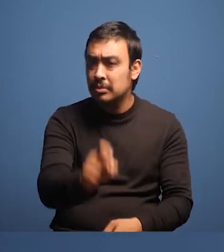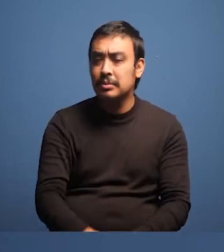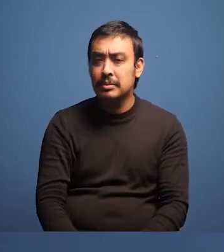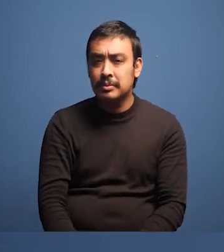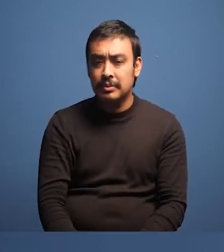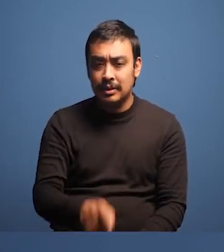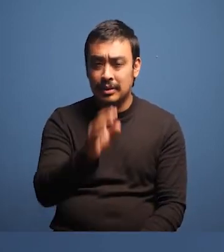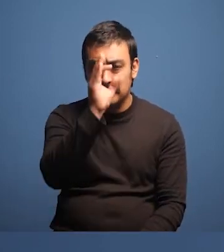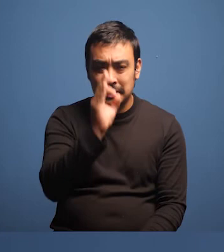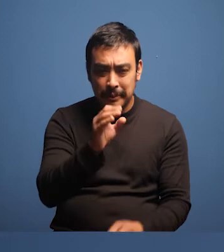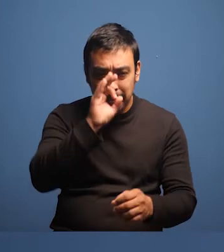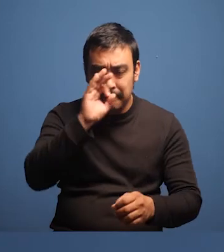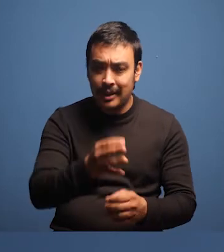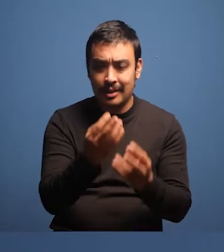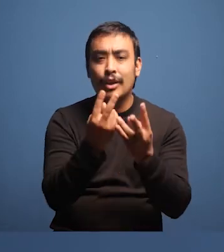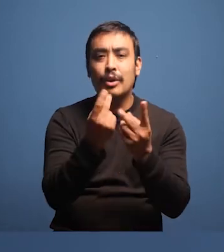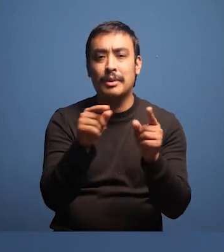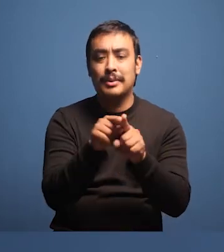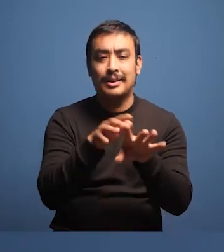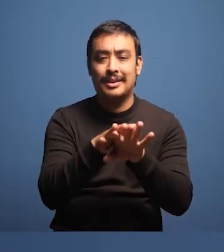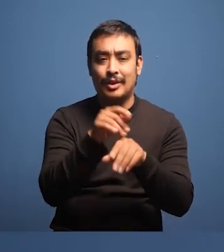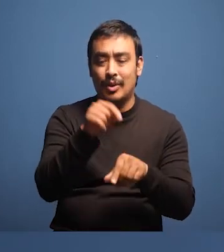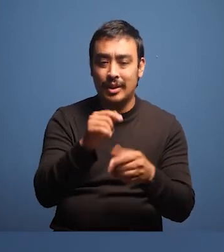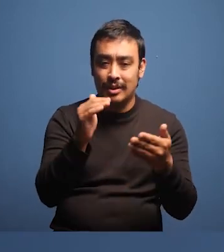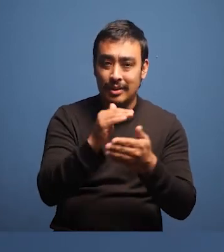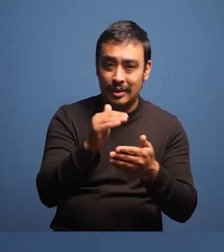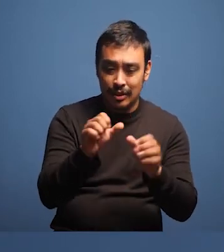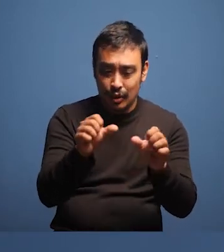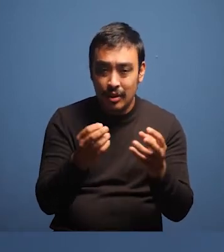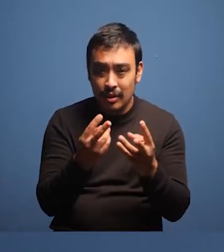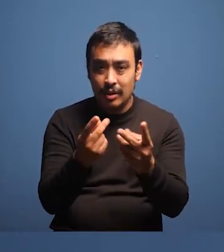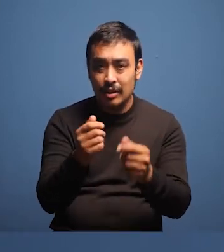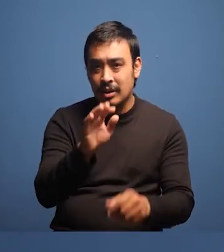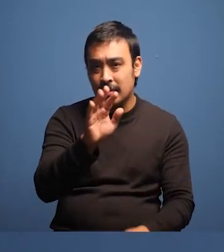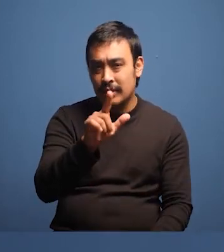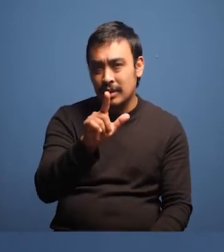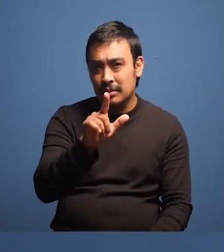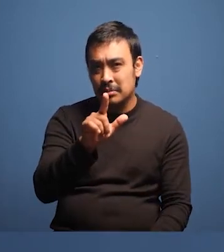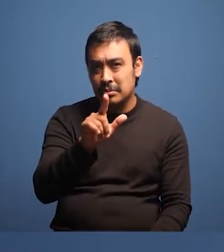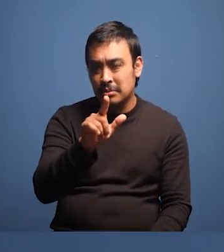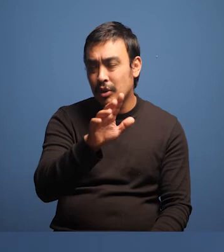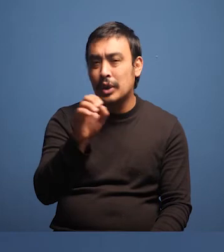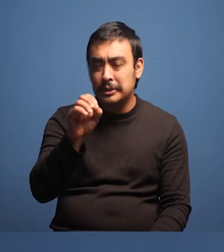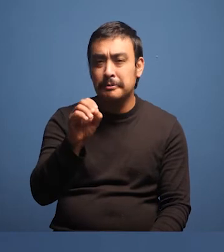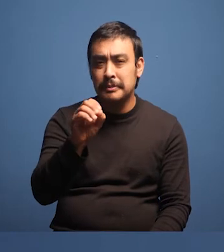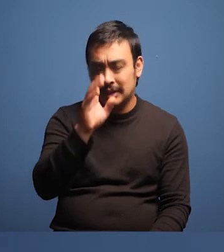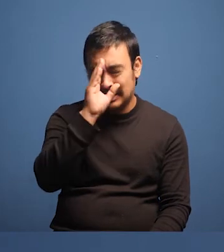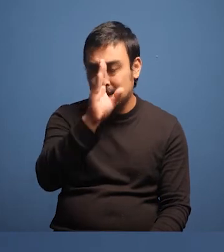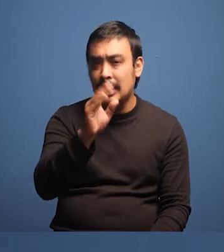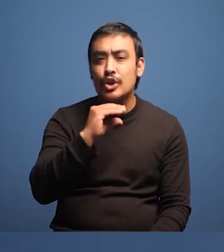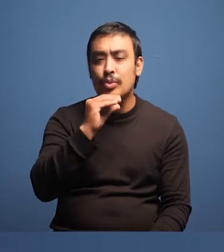स्पेसिफिक डाटाजहरू चाहिँ एकदम धेरै नै भयो। जस्तो अहिलेको हाम्रो जेनरल पपुलेसन्समा हेर्ने भने 5700 युथ्सहरू चाहिँ डाइरेक्टली